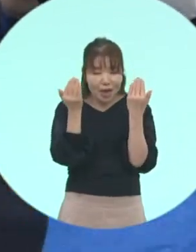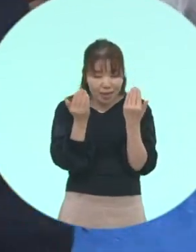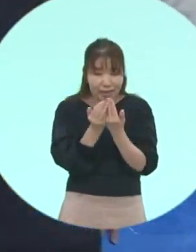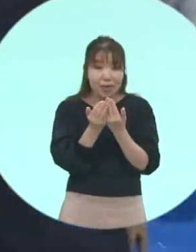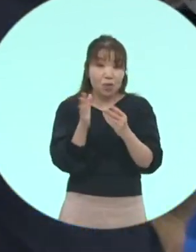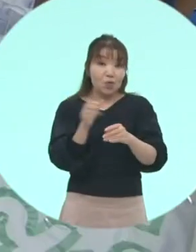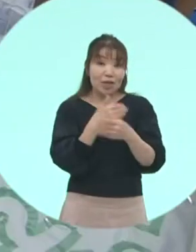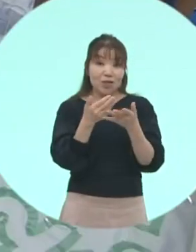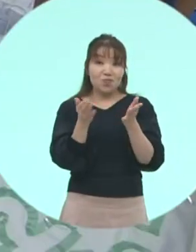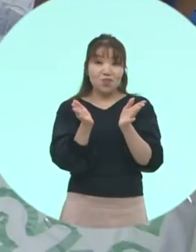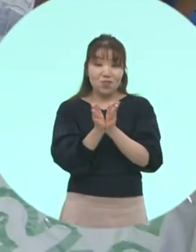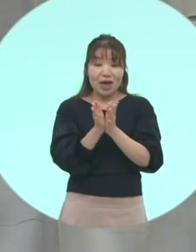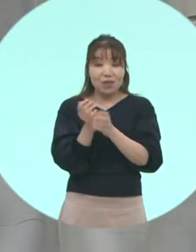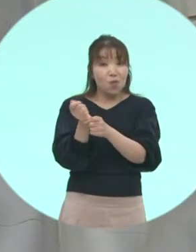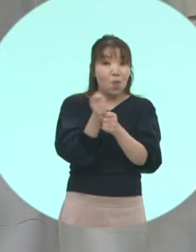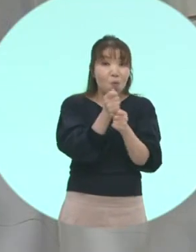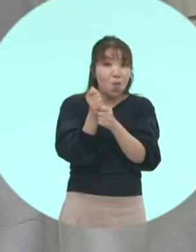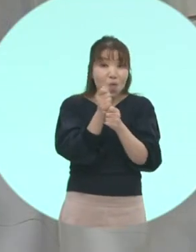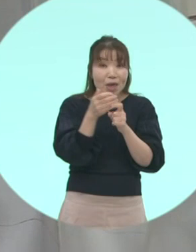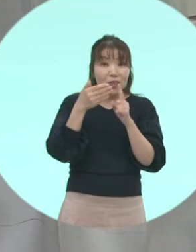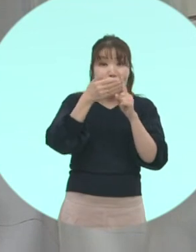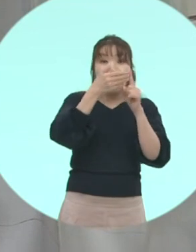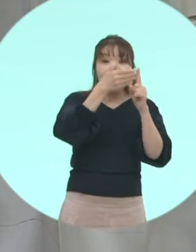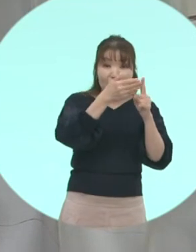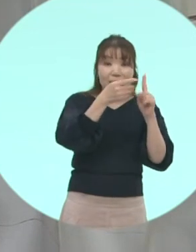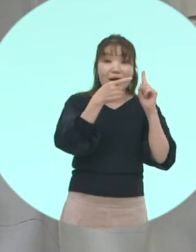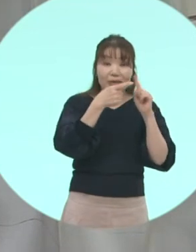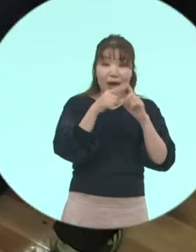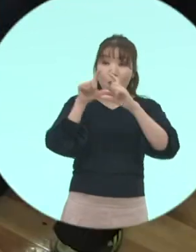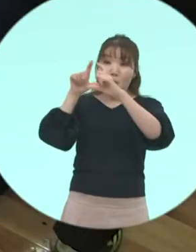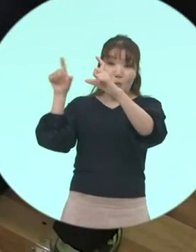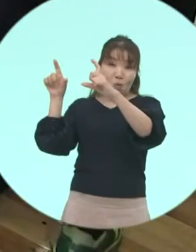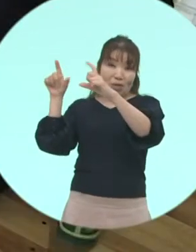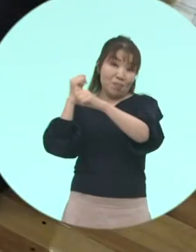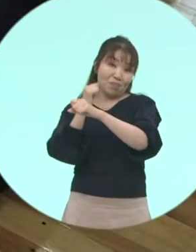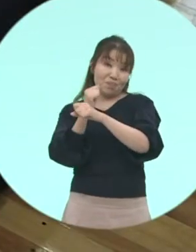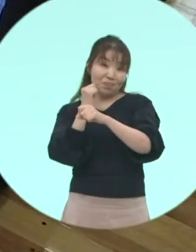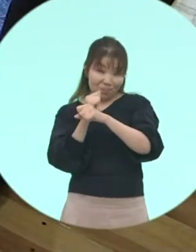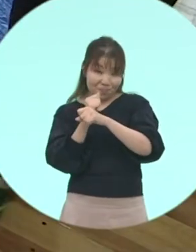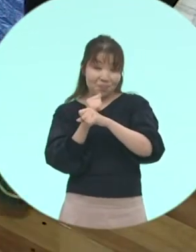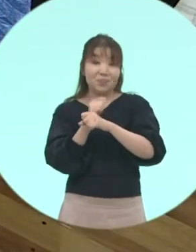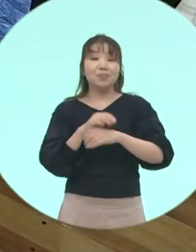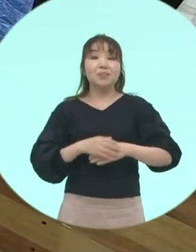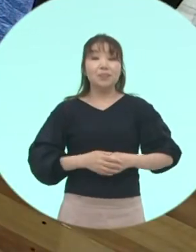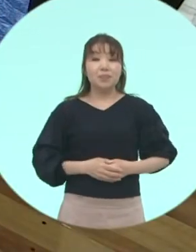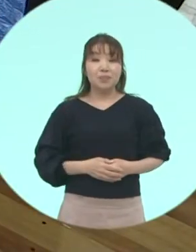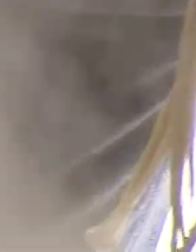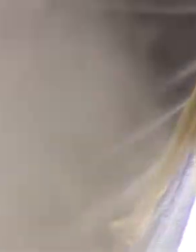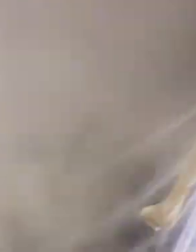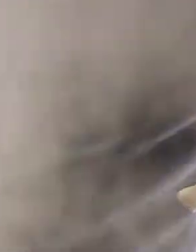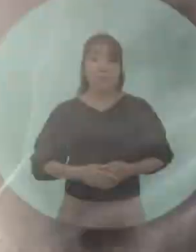団の応援のぼり旗や横断幕を作りました。